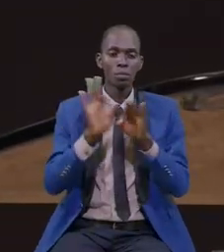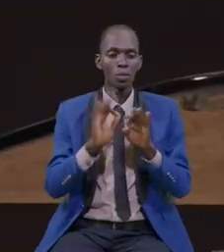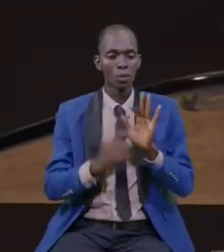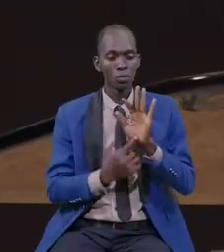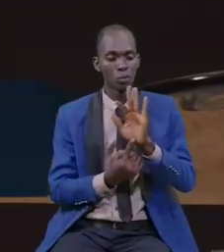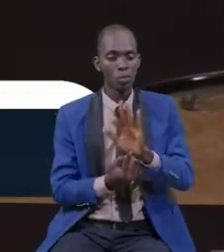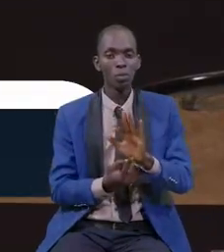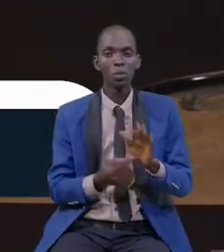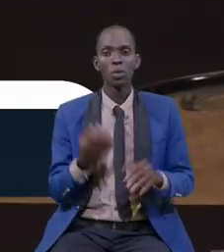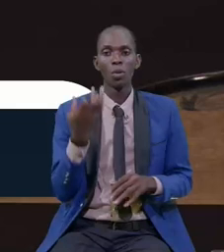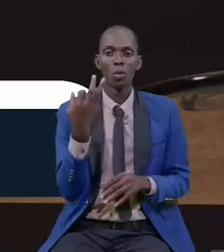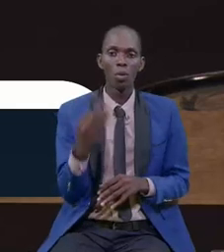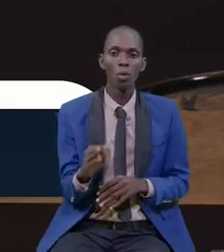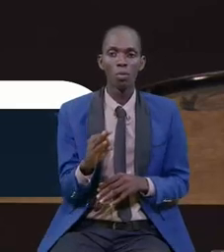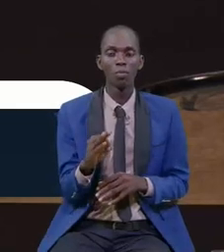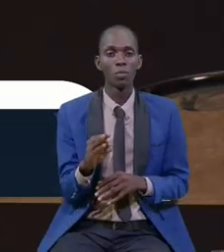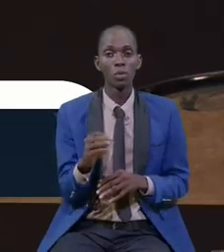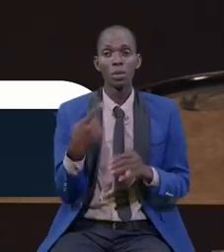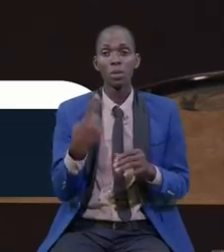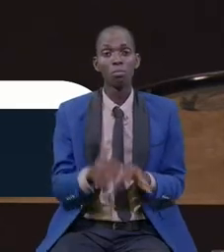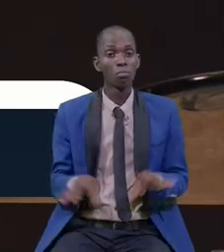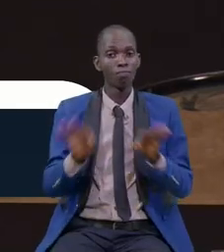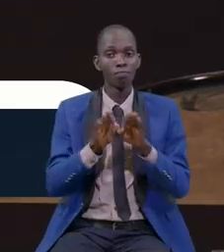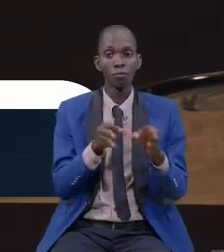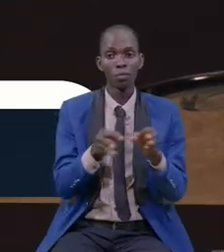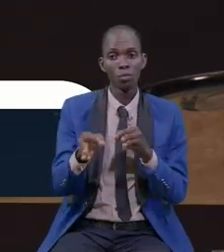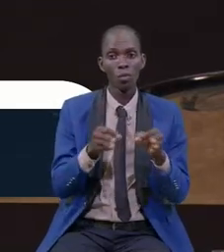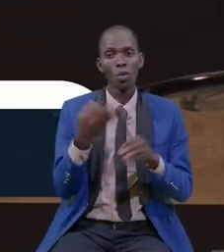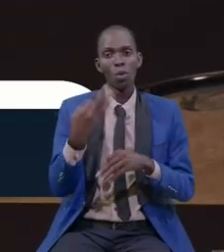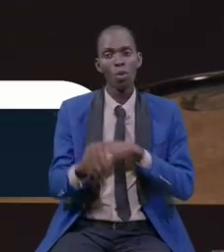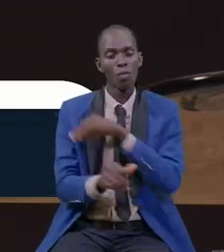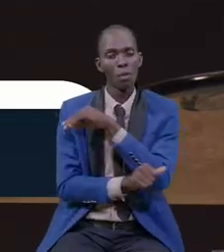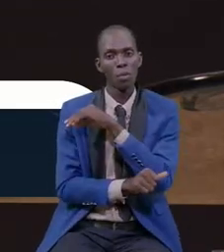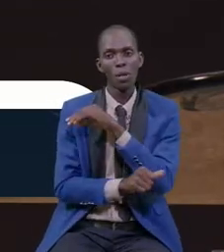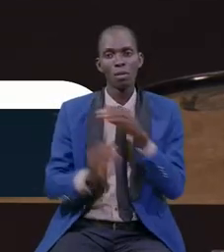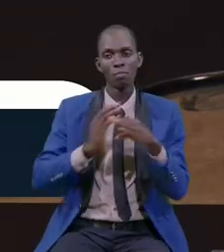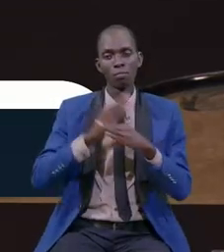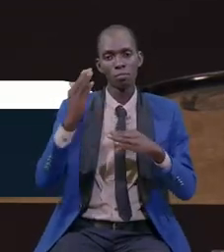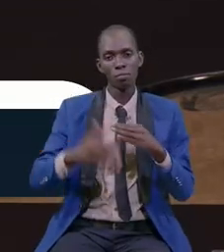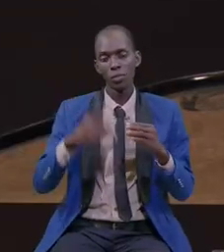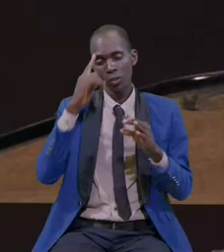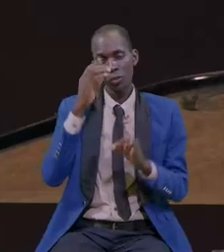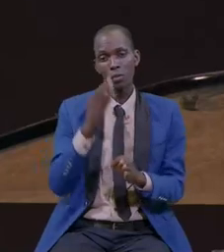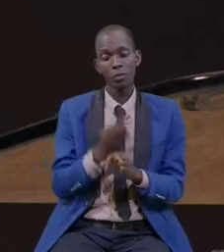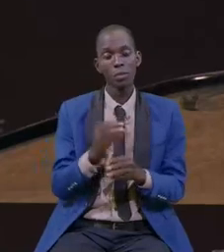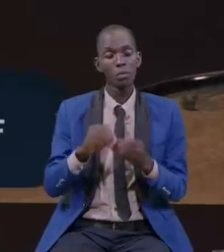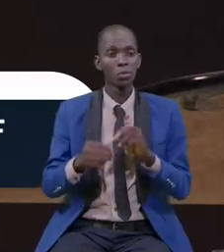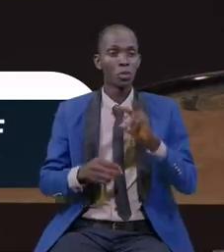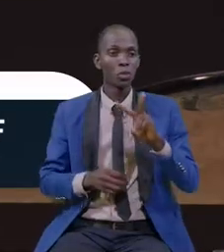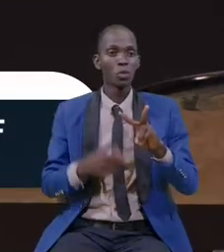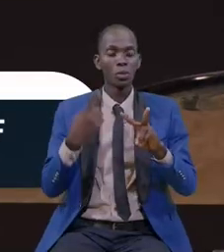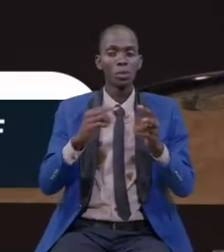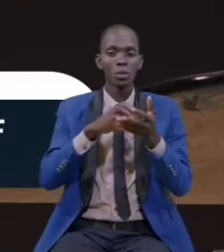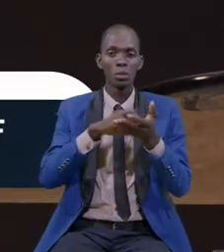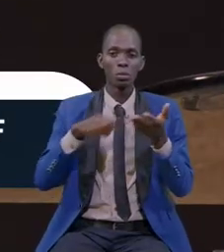essentielle de la foi décisive d'Abraham numéro 2 la dobéissance